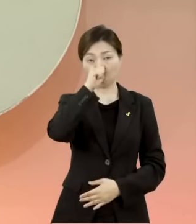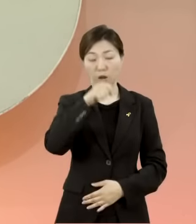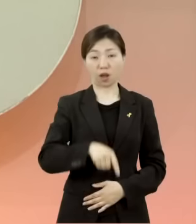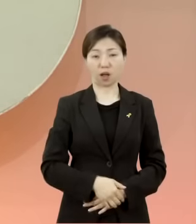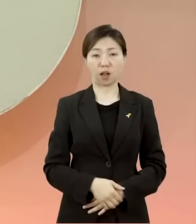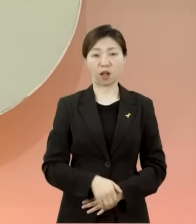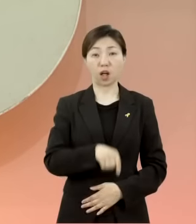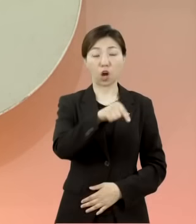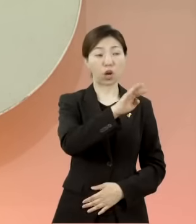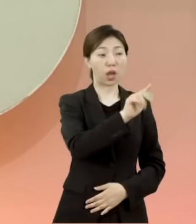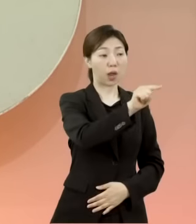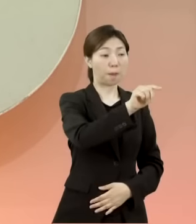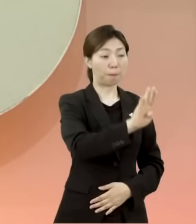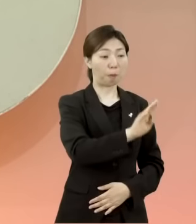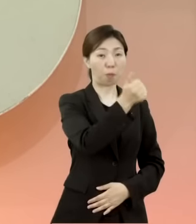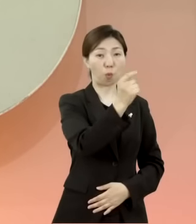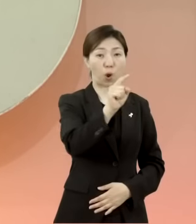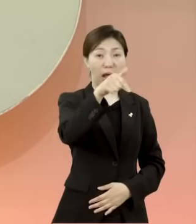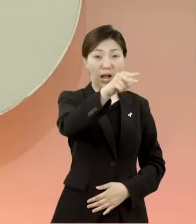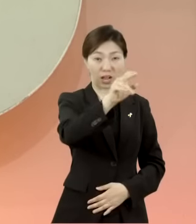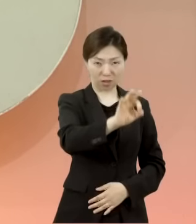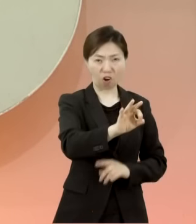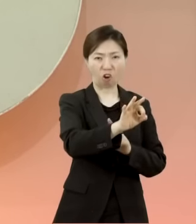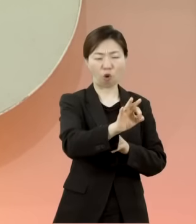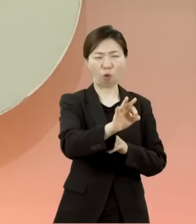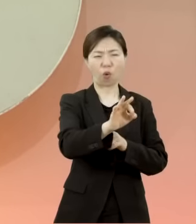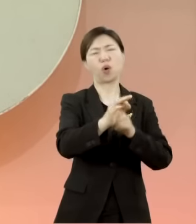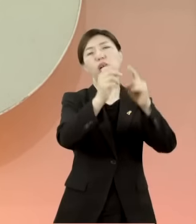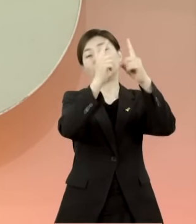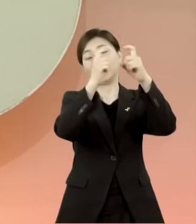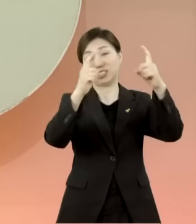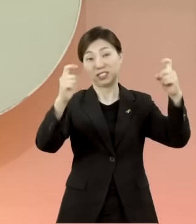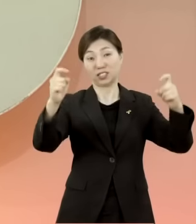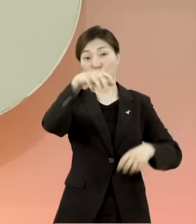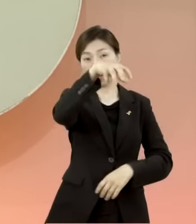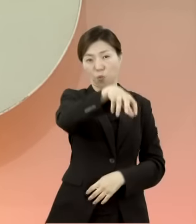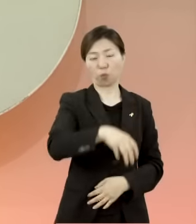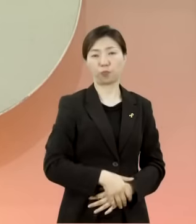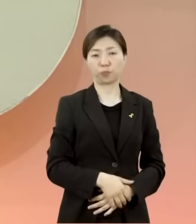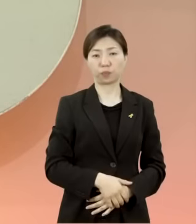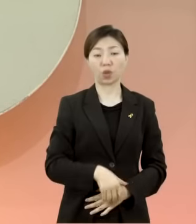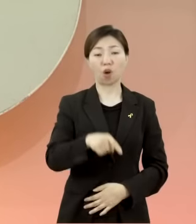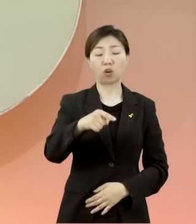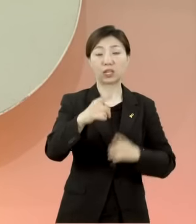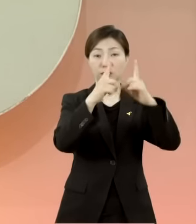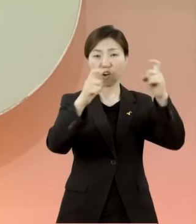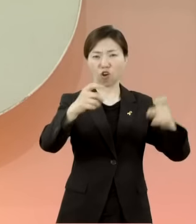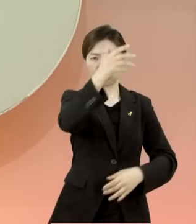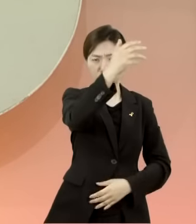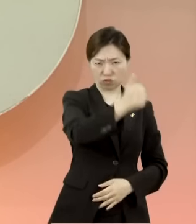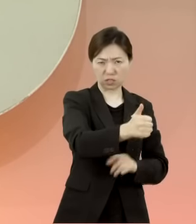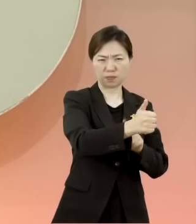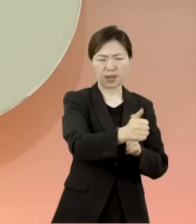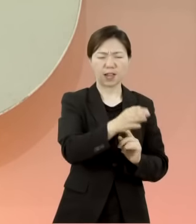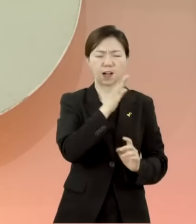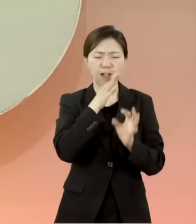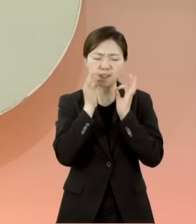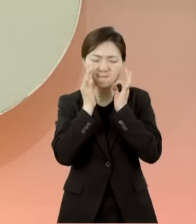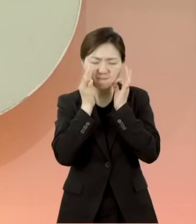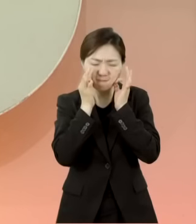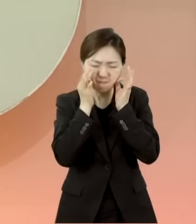거기에 어 주지스님이신 노스님께서 심혈을 기울여서 그 작은 암자를